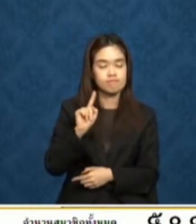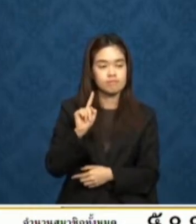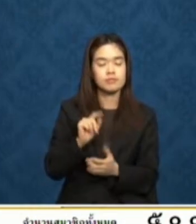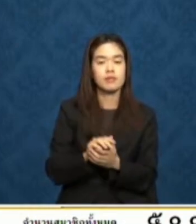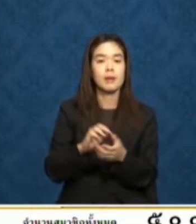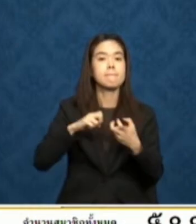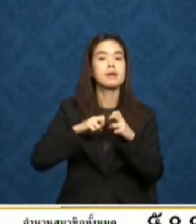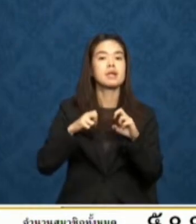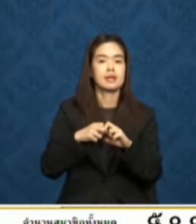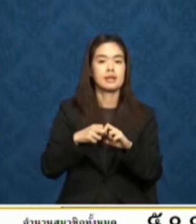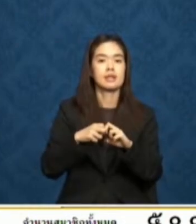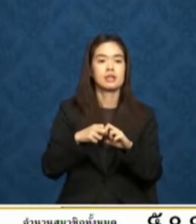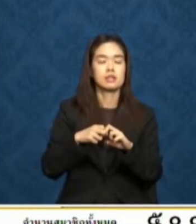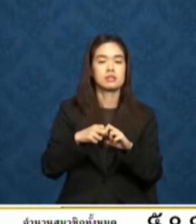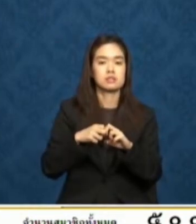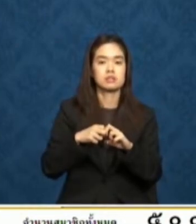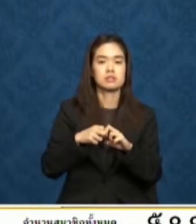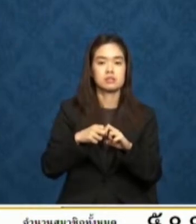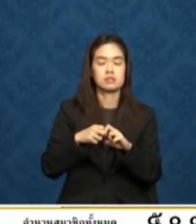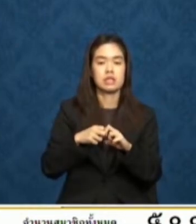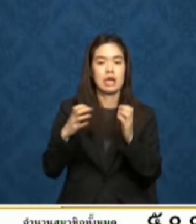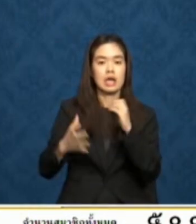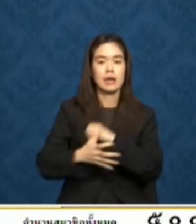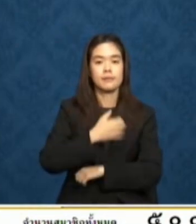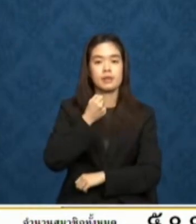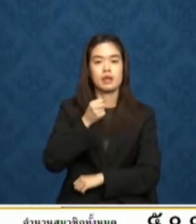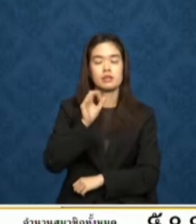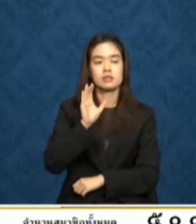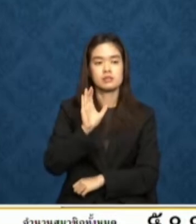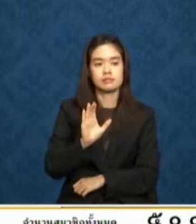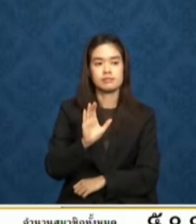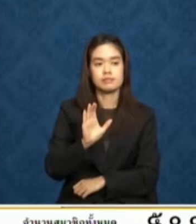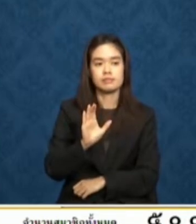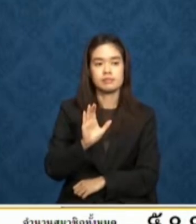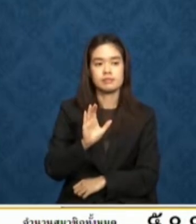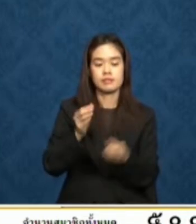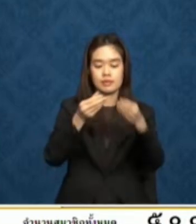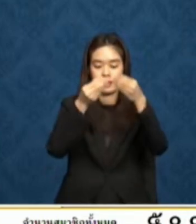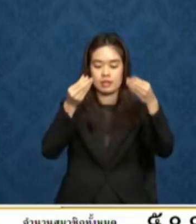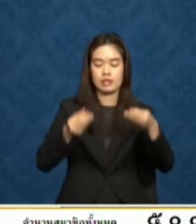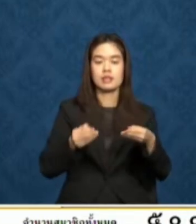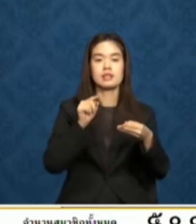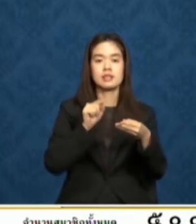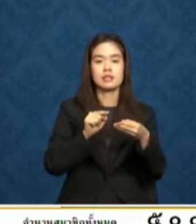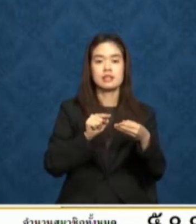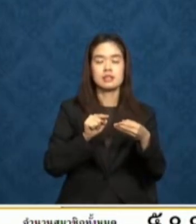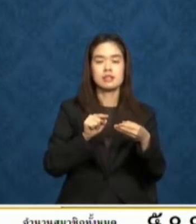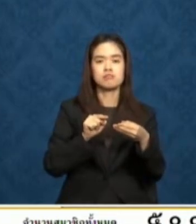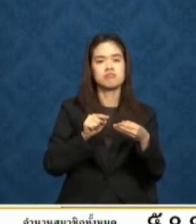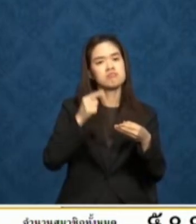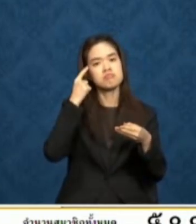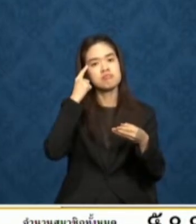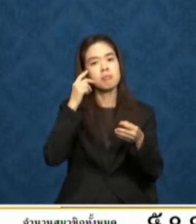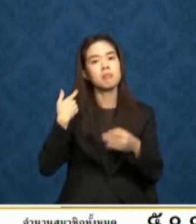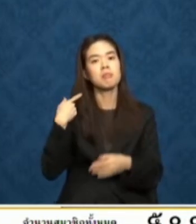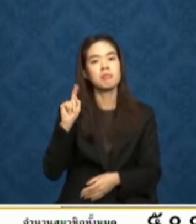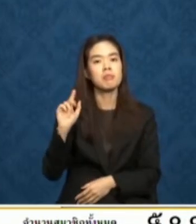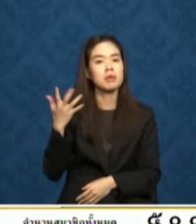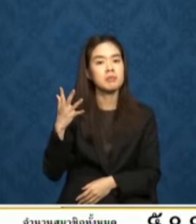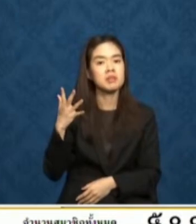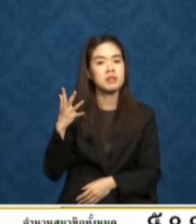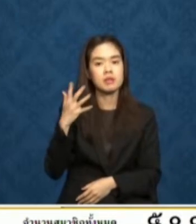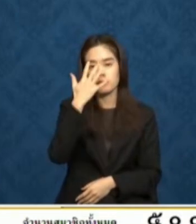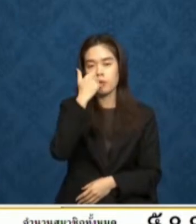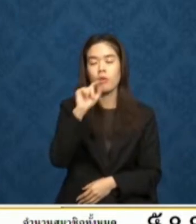แต่ปัหาก็คือว่าบทบาตต์ อ้นาษณที่ของท่านรายงานเล่มนี้อาจจะไม่มีความหมายอะไรเลยก็ได้ครั